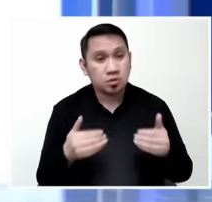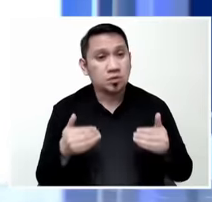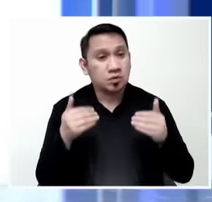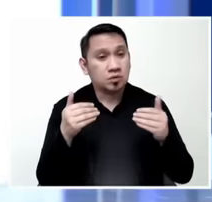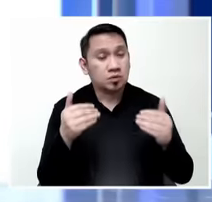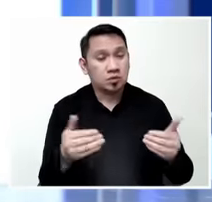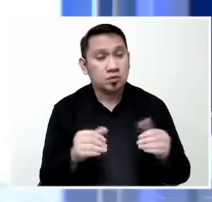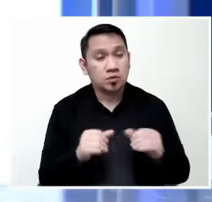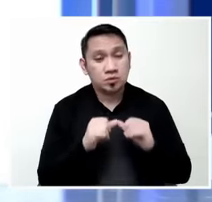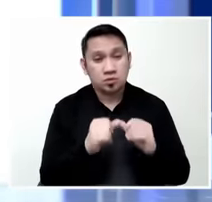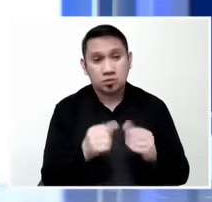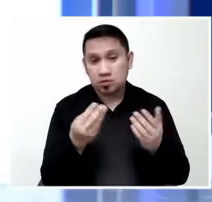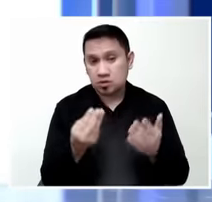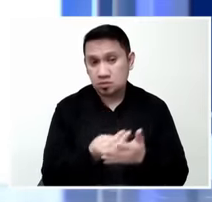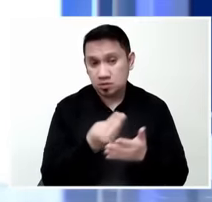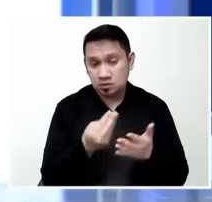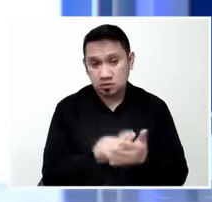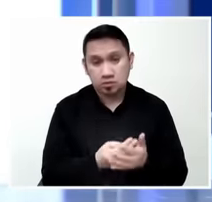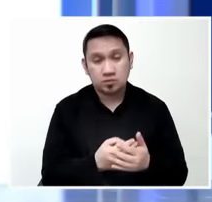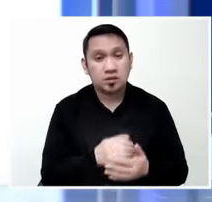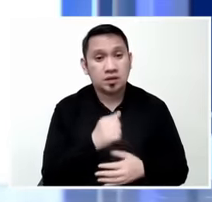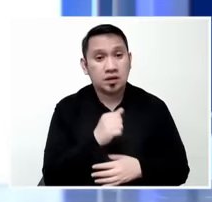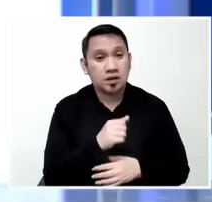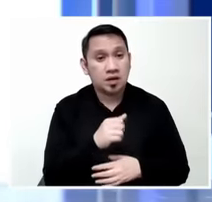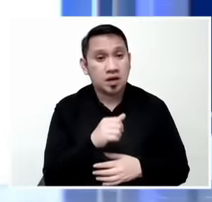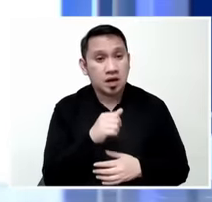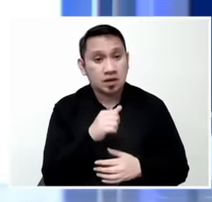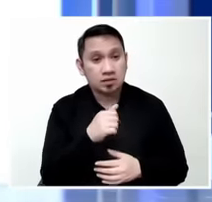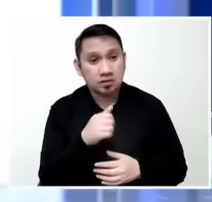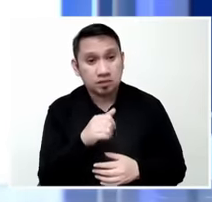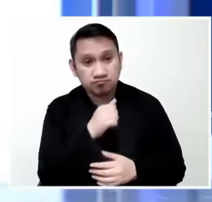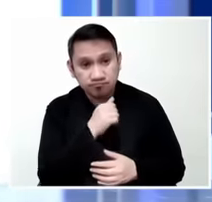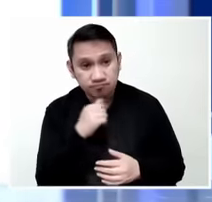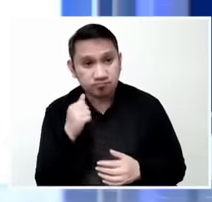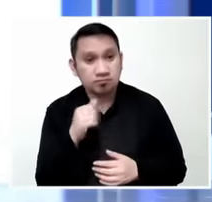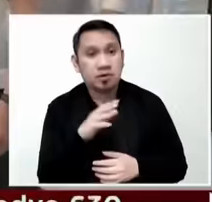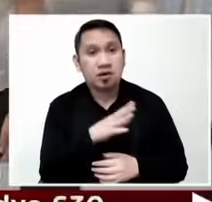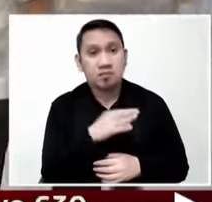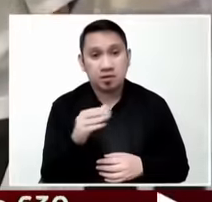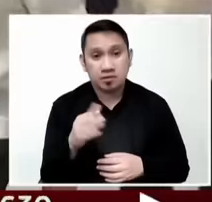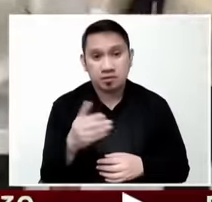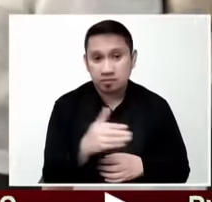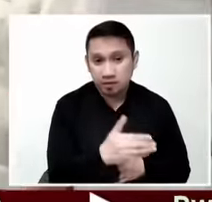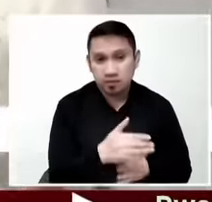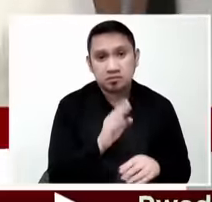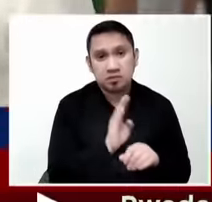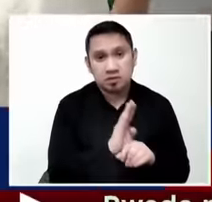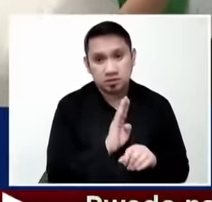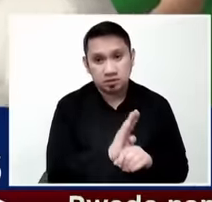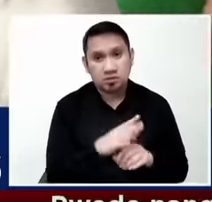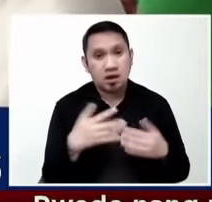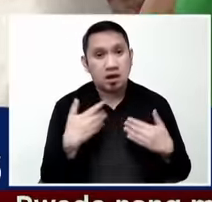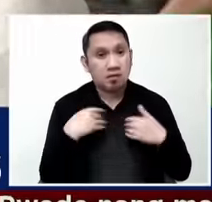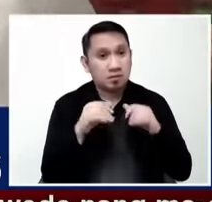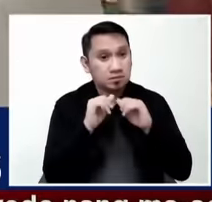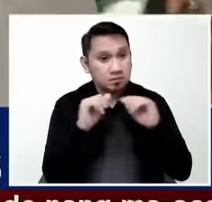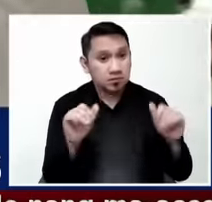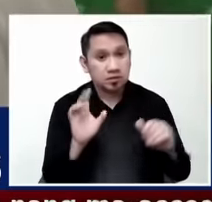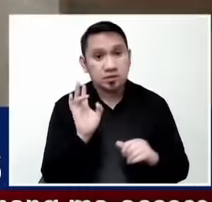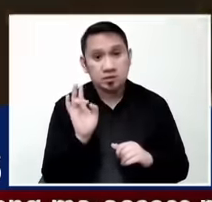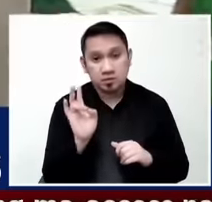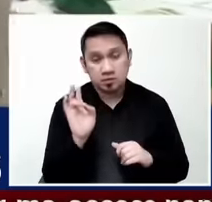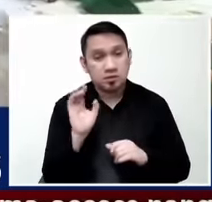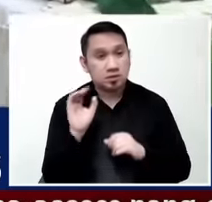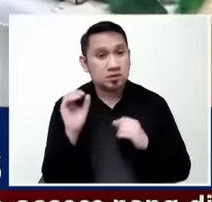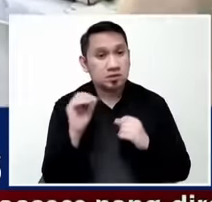na modernisasyon ng agri-fisheries sector ng bansa. Ginawa po ng Pangulo ang pahayag sa pagdiriwang ng 70th anibersaryo